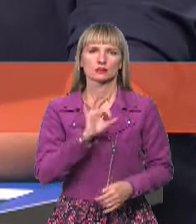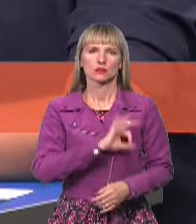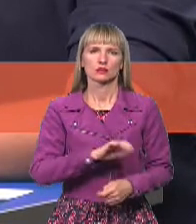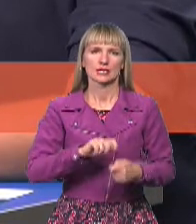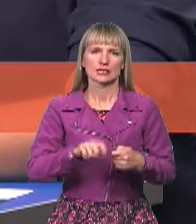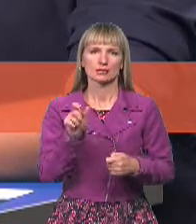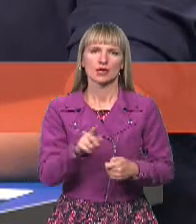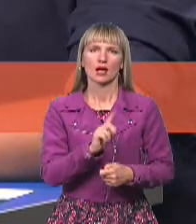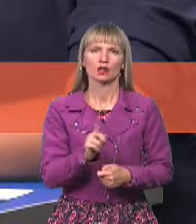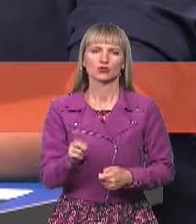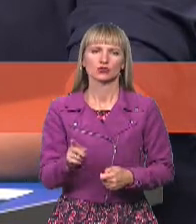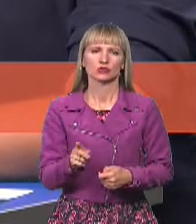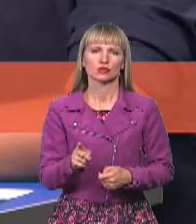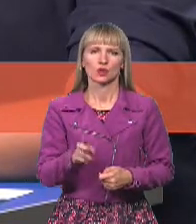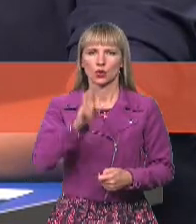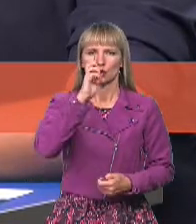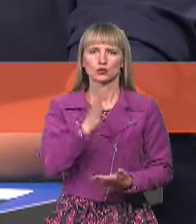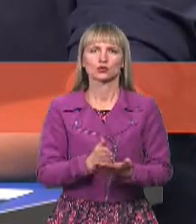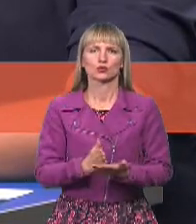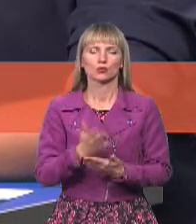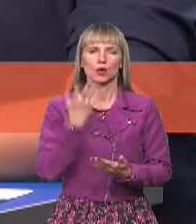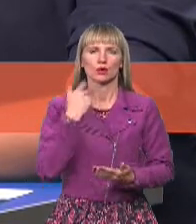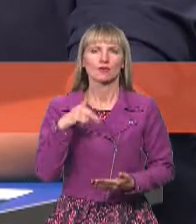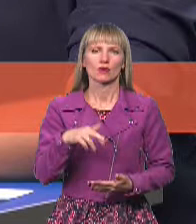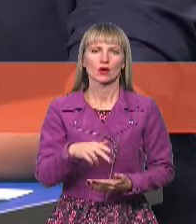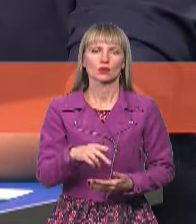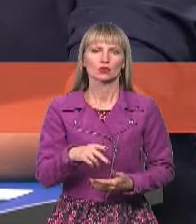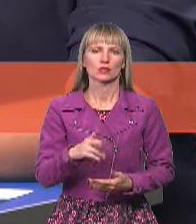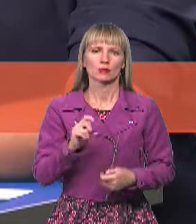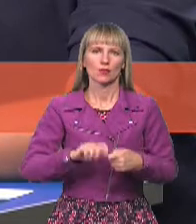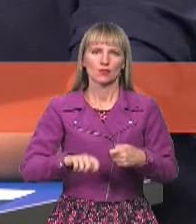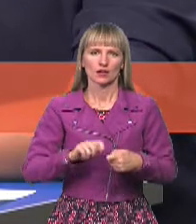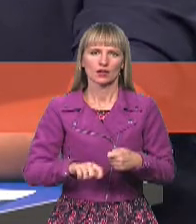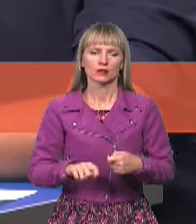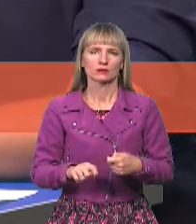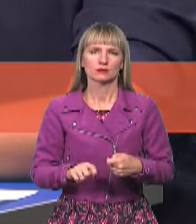инспектор, каждый инспектор Госпотребслужбы, когда выходит на объект и